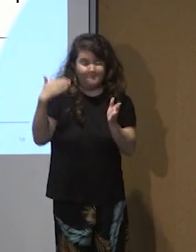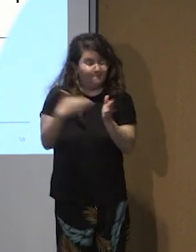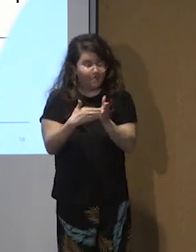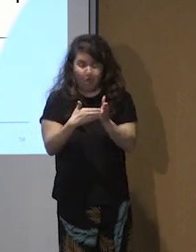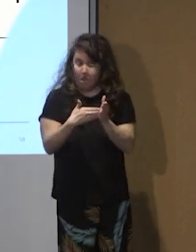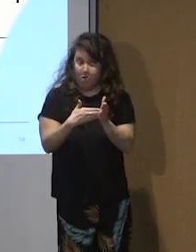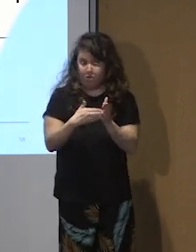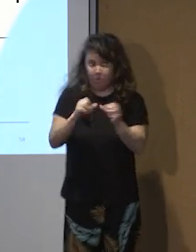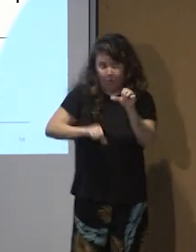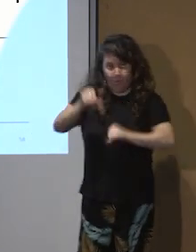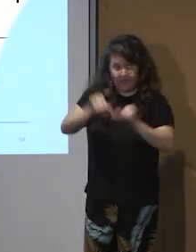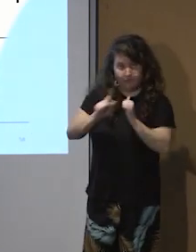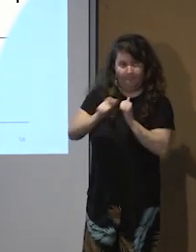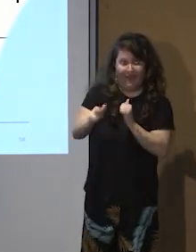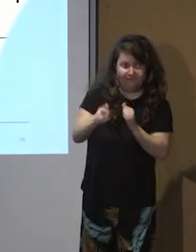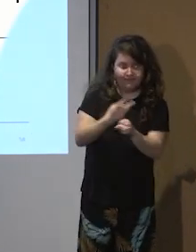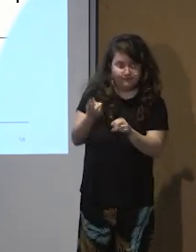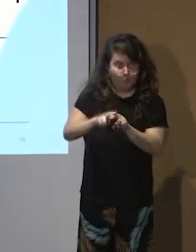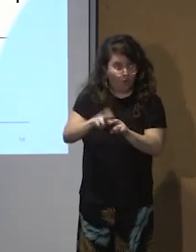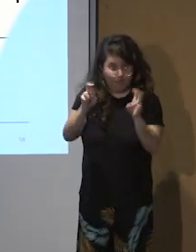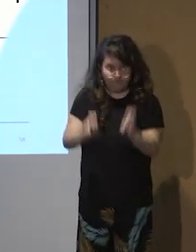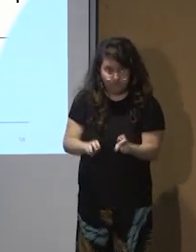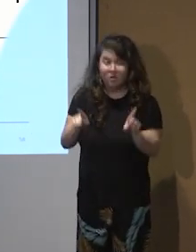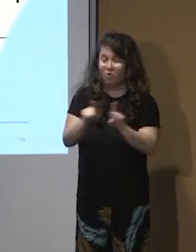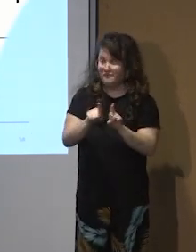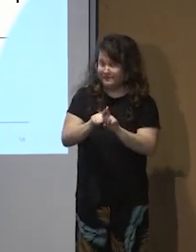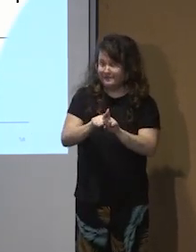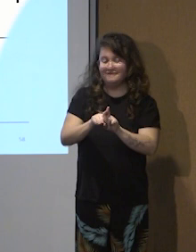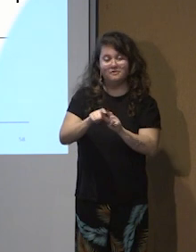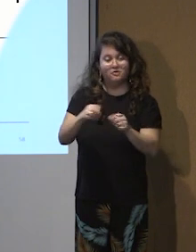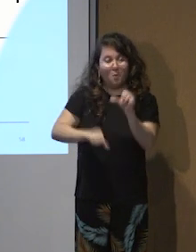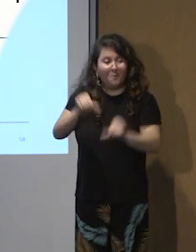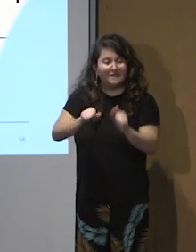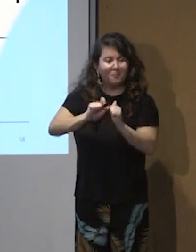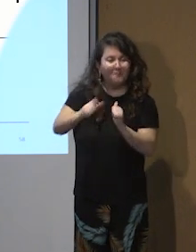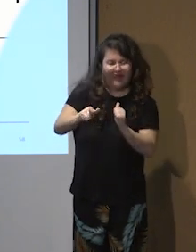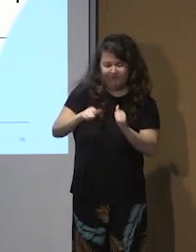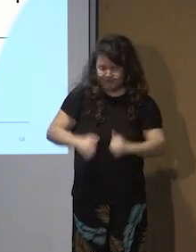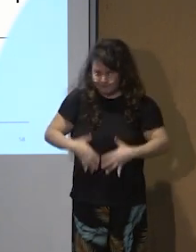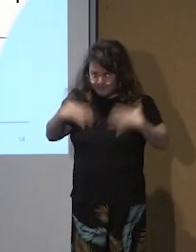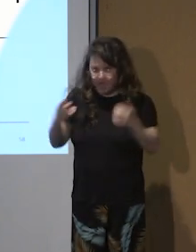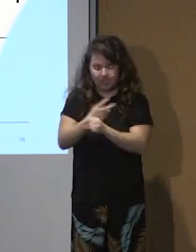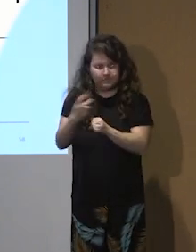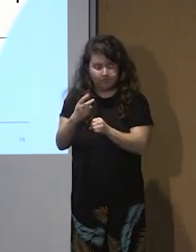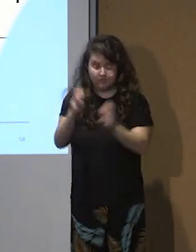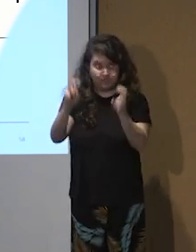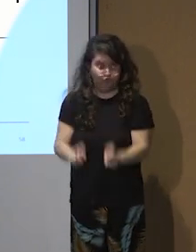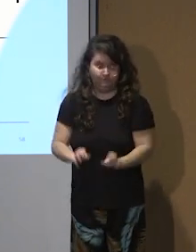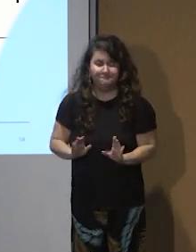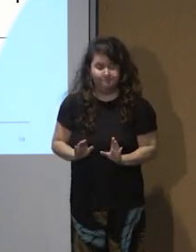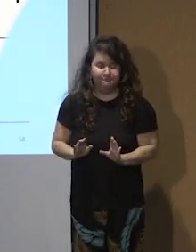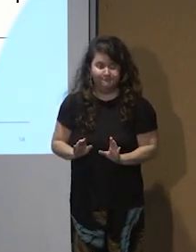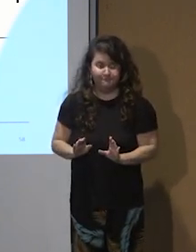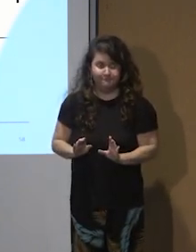aussi il y avait moins de risques d'infection post-opératoire. Le risque principal quand on a une prothèse, ça va être